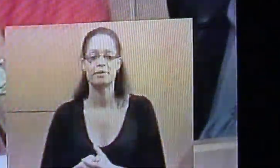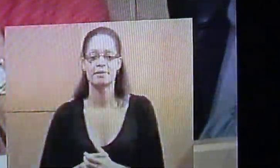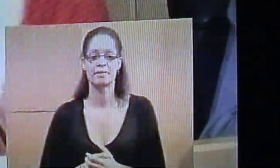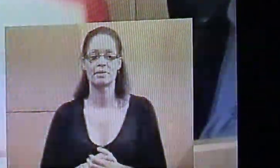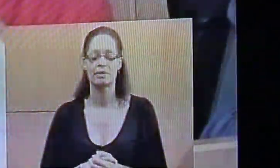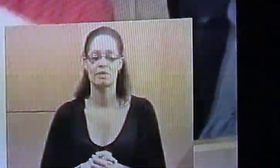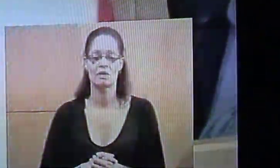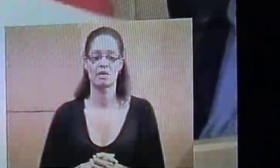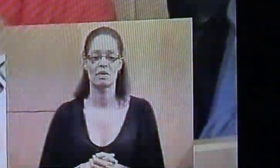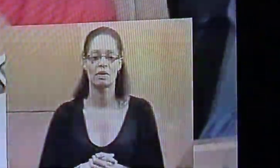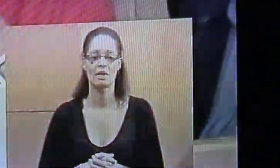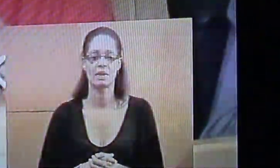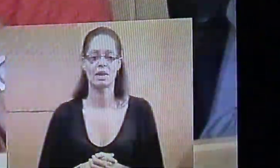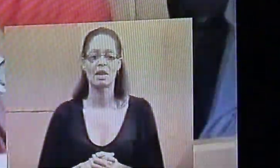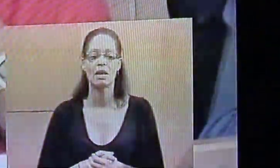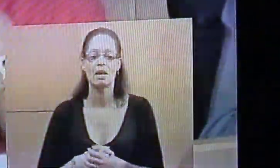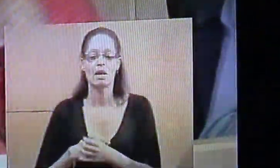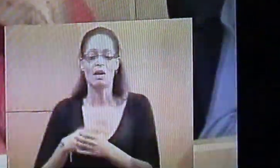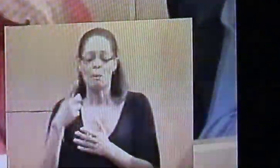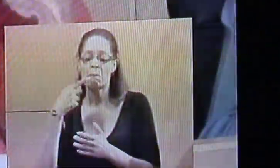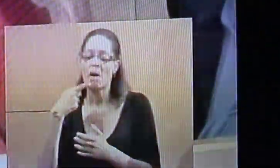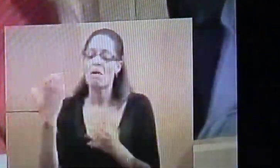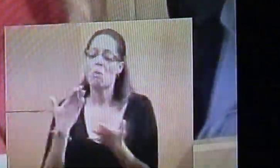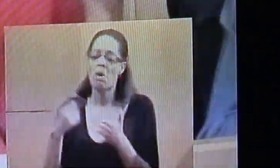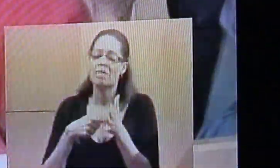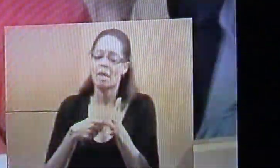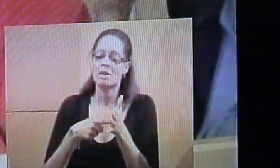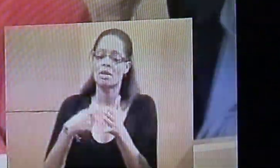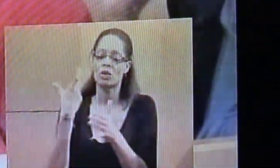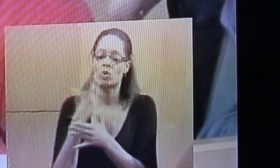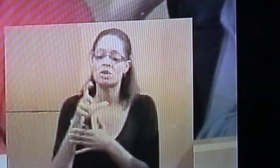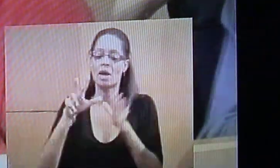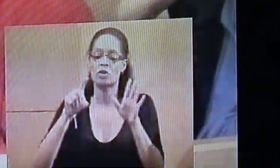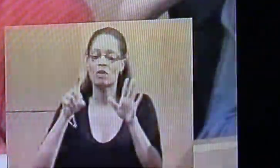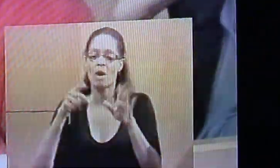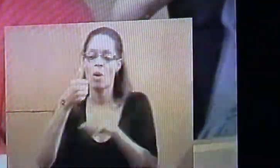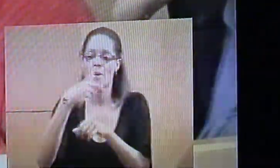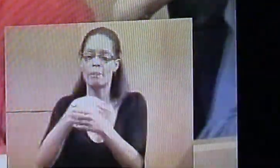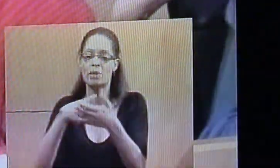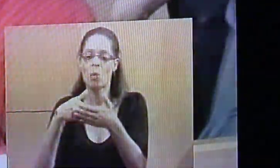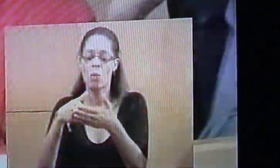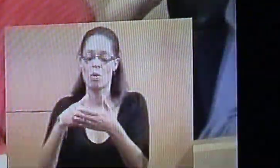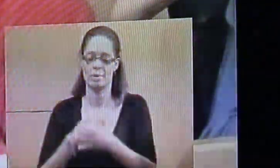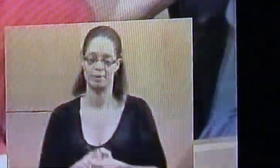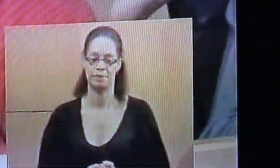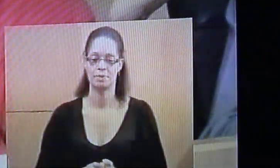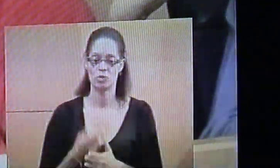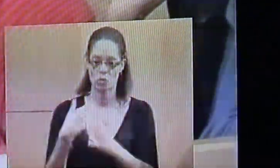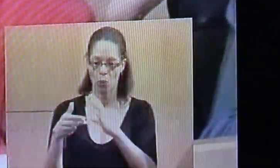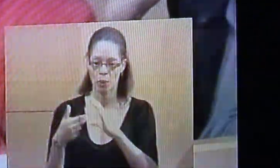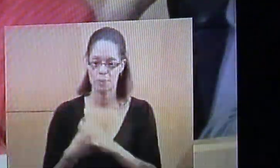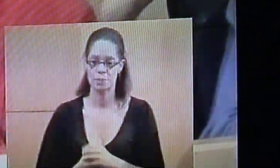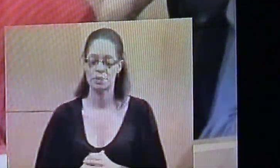Il fait référence à une dette de 281 millions